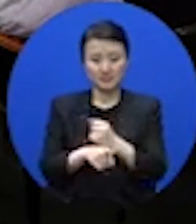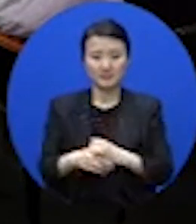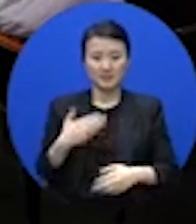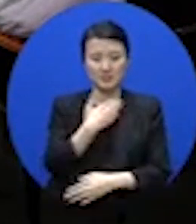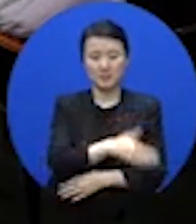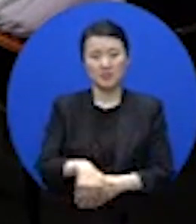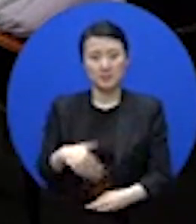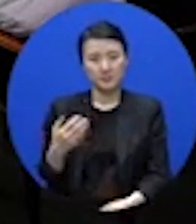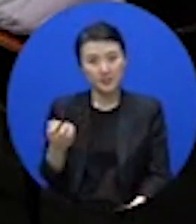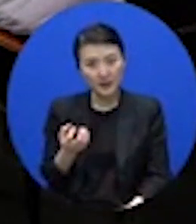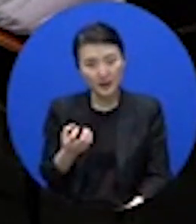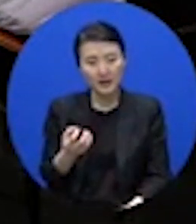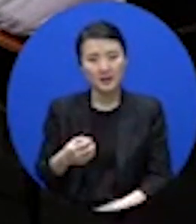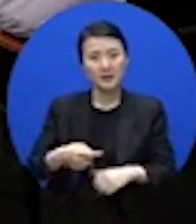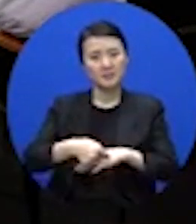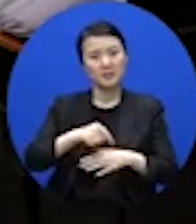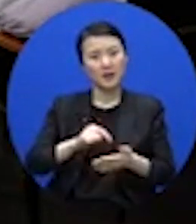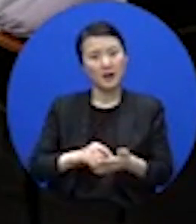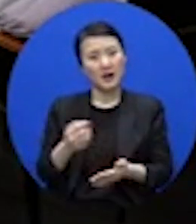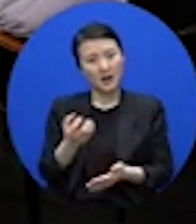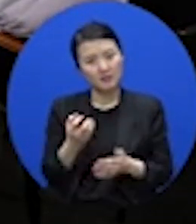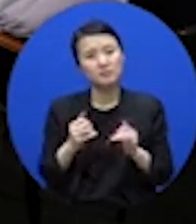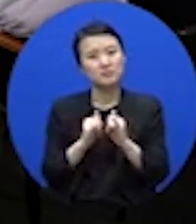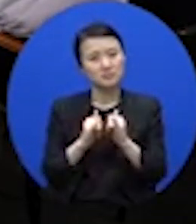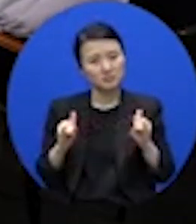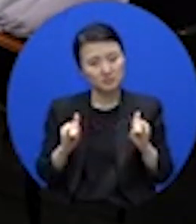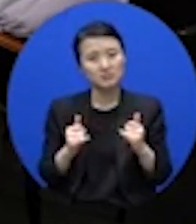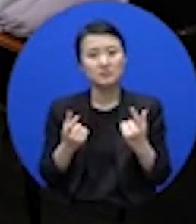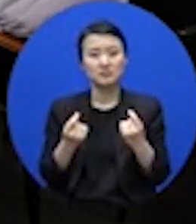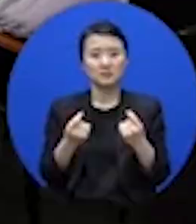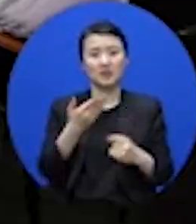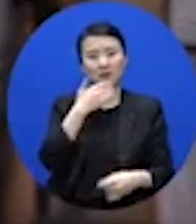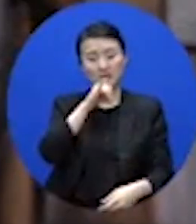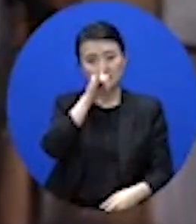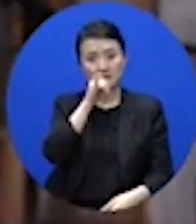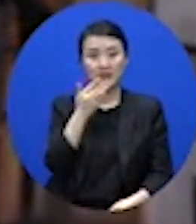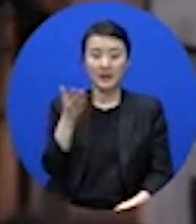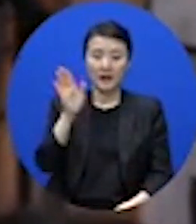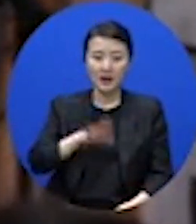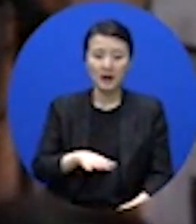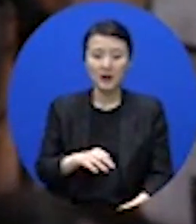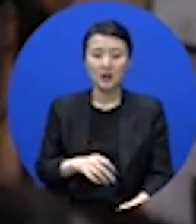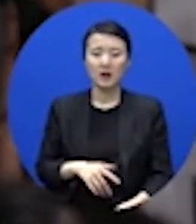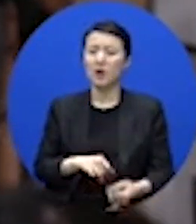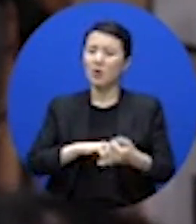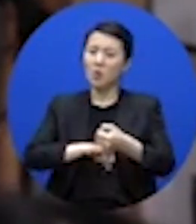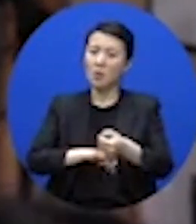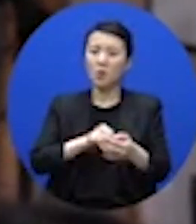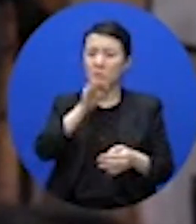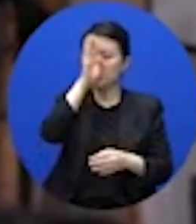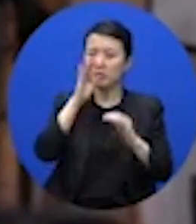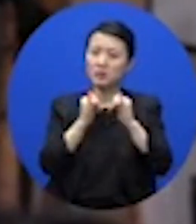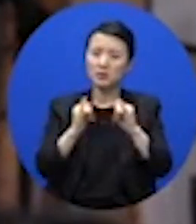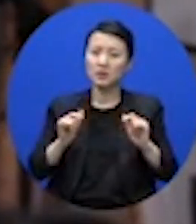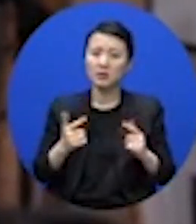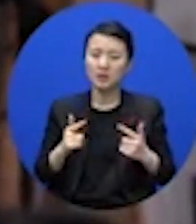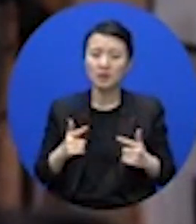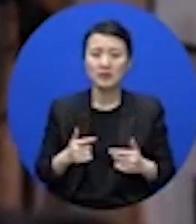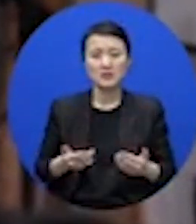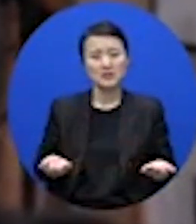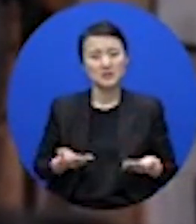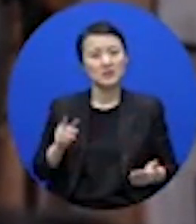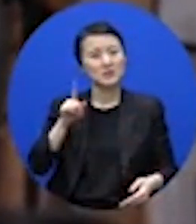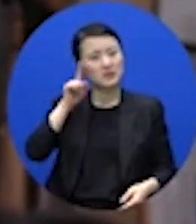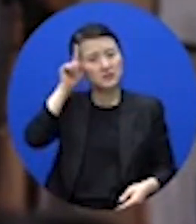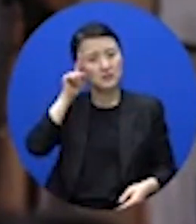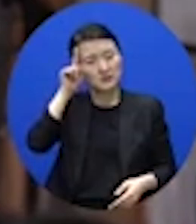아프거나 뭐 마음이 아픈 사람도 같이 얘기하지만 뭐 직무 스트레스, 우리 직업에서 스트레스를